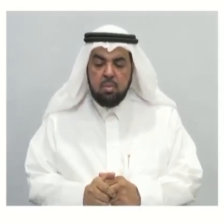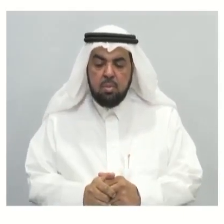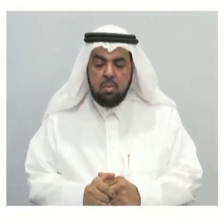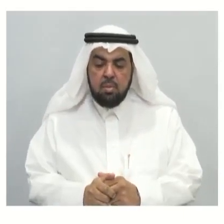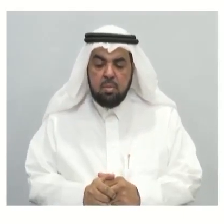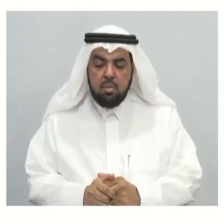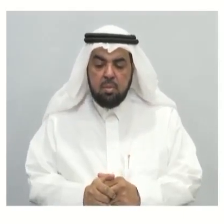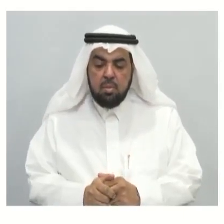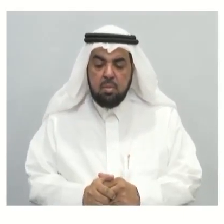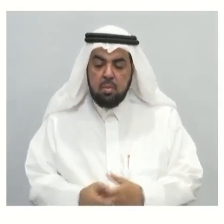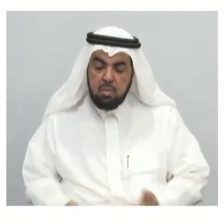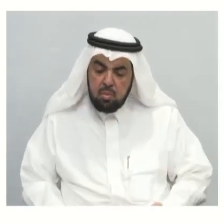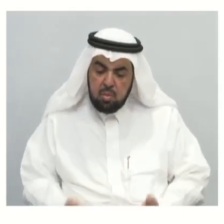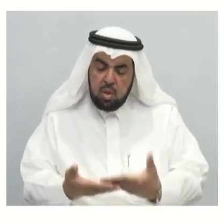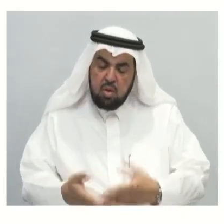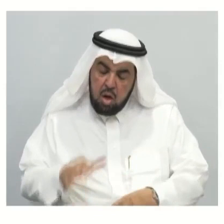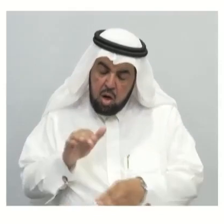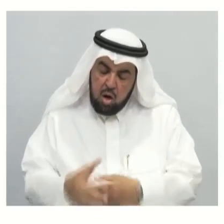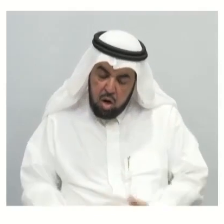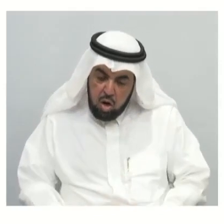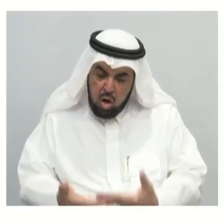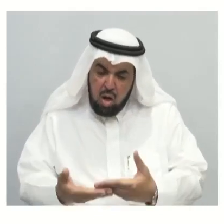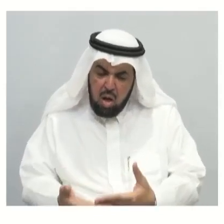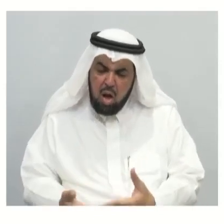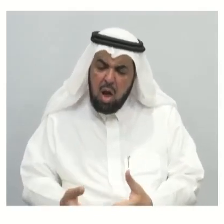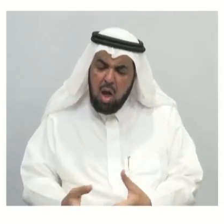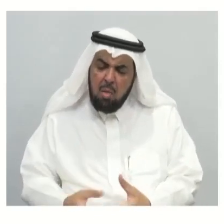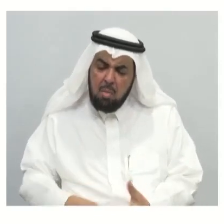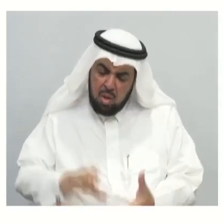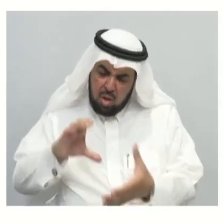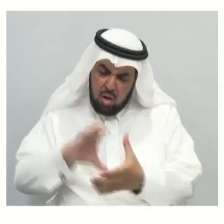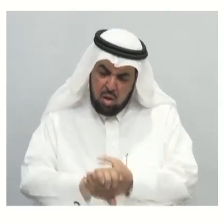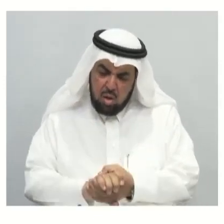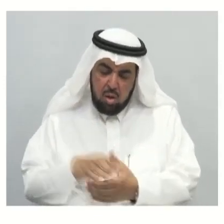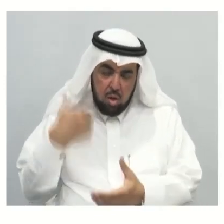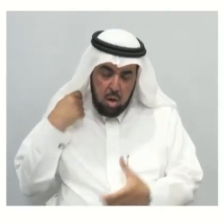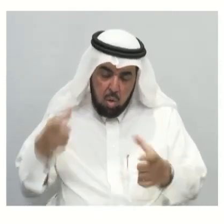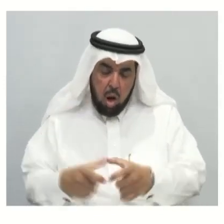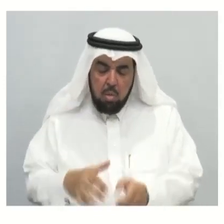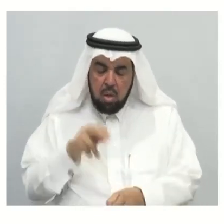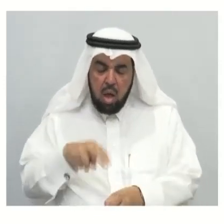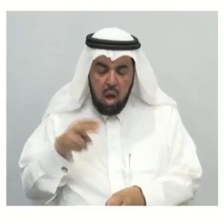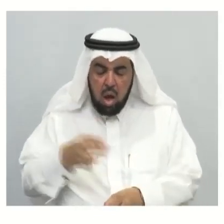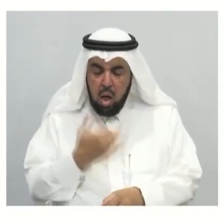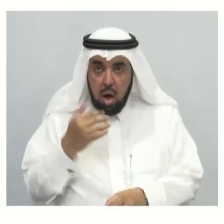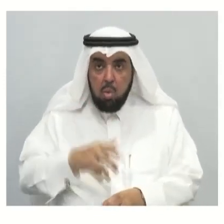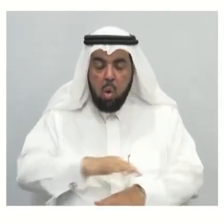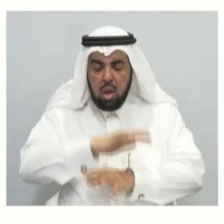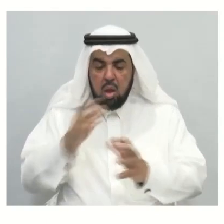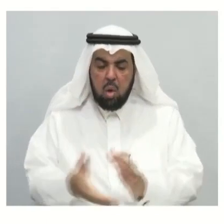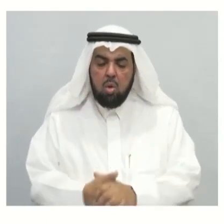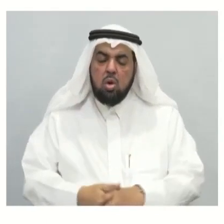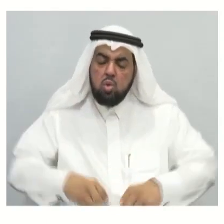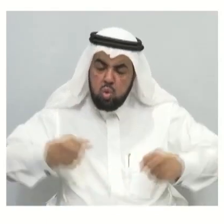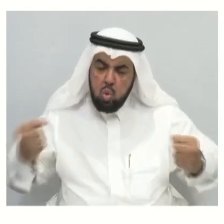العربي والاسهام في دعم السلم والامن العربي والدولي اذا هنا جهود